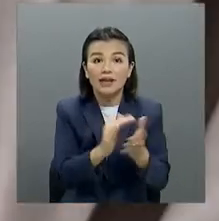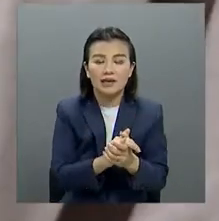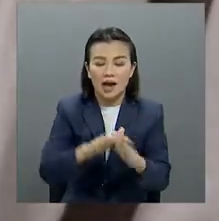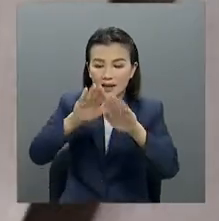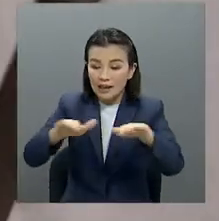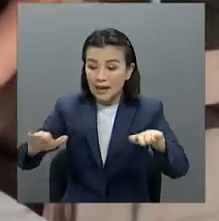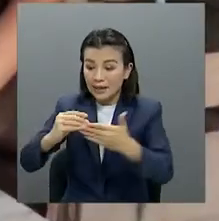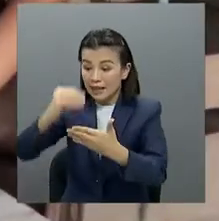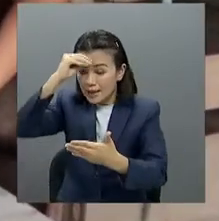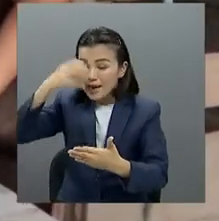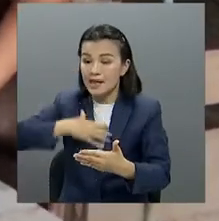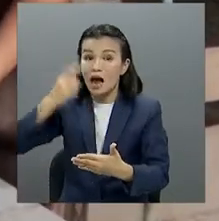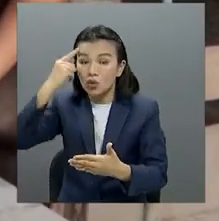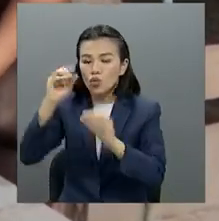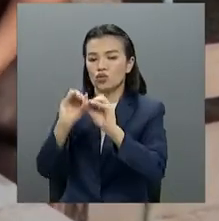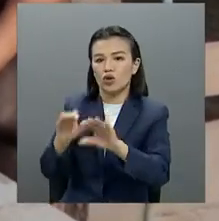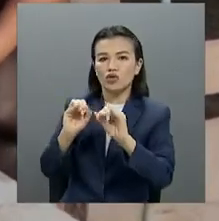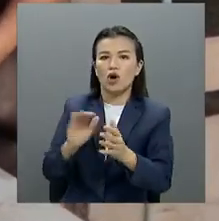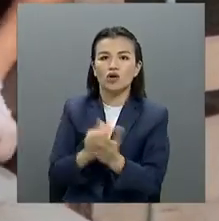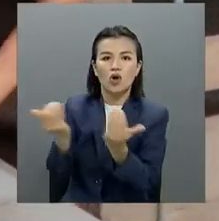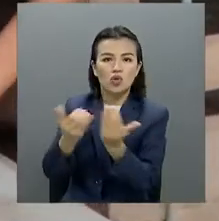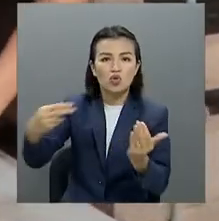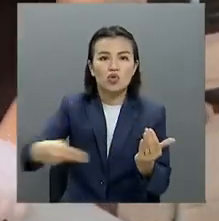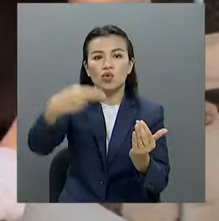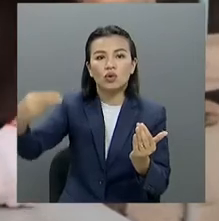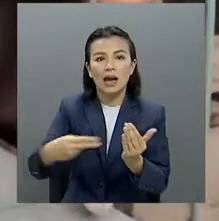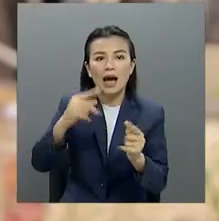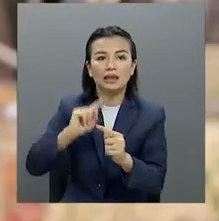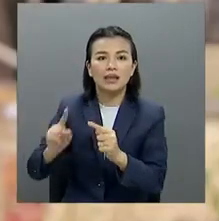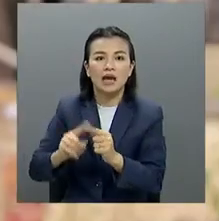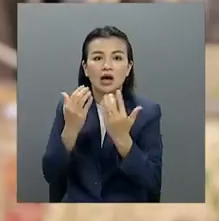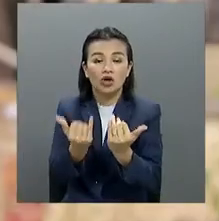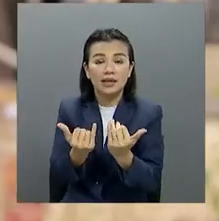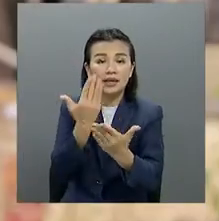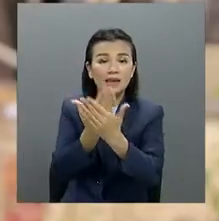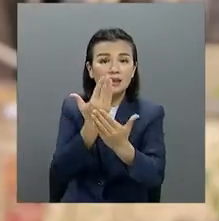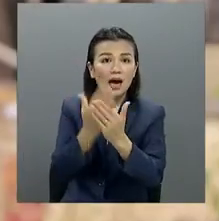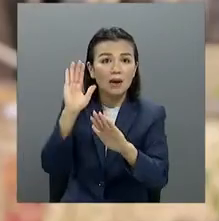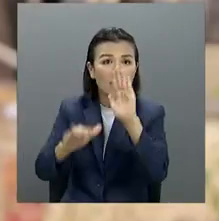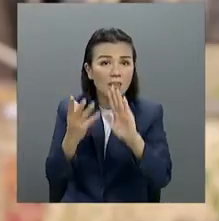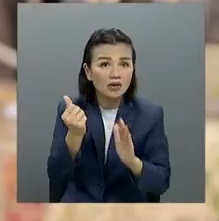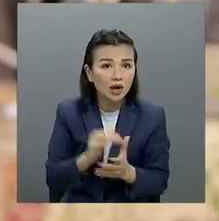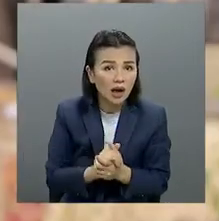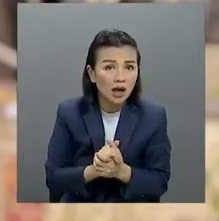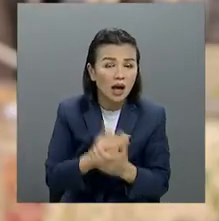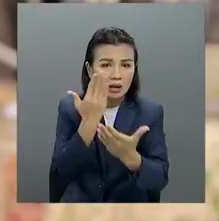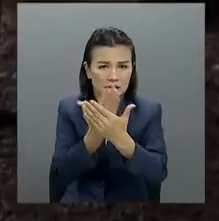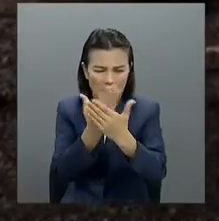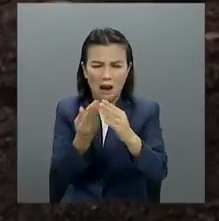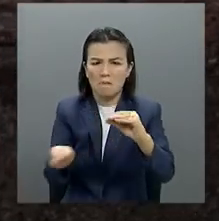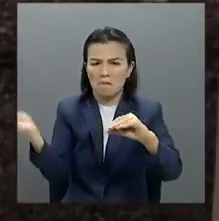ทำเนาะถึงลูกถึงหลานก็เดี๋ยวนี้ก็ราคาก่อราคาไข่แปลงขึ้นไปเรื่อยๆน